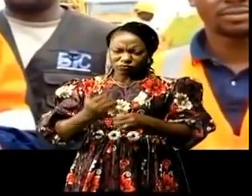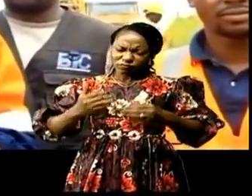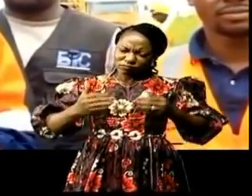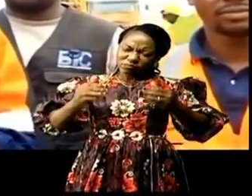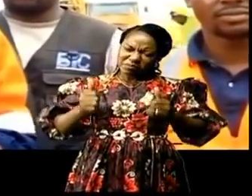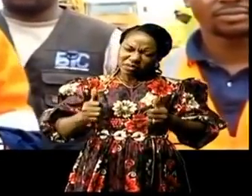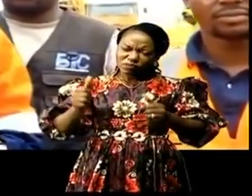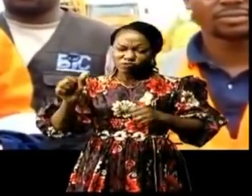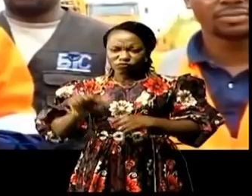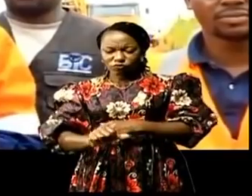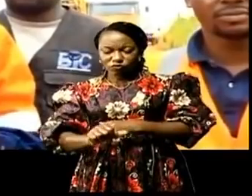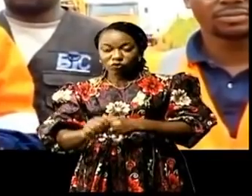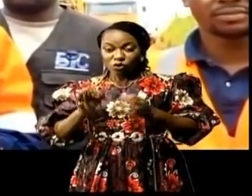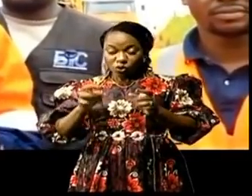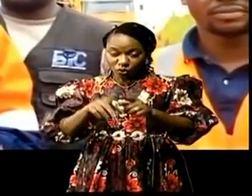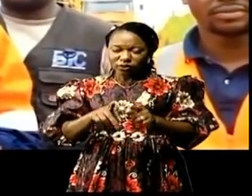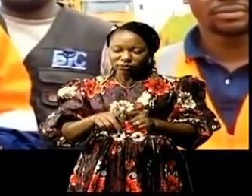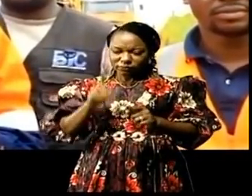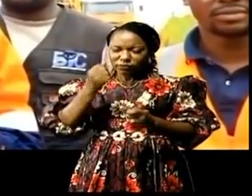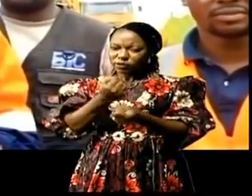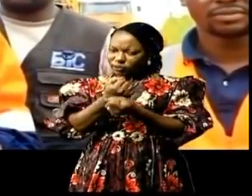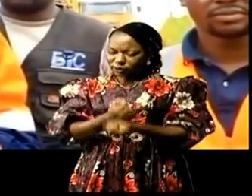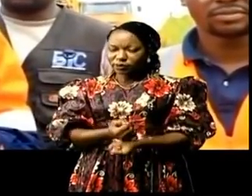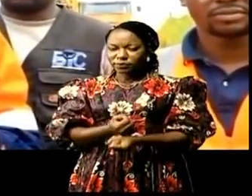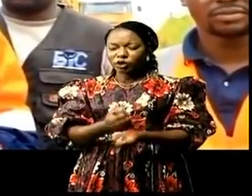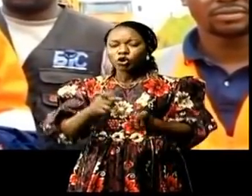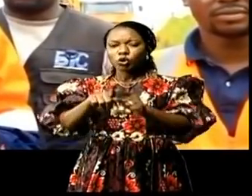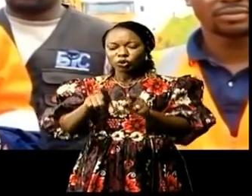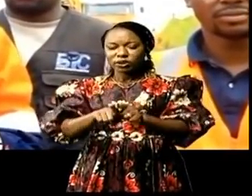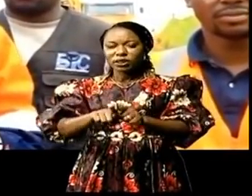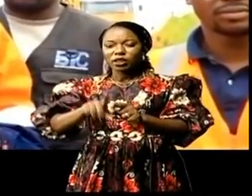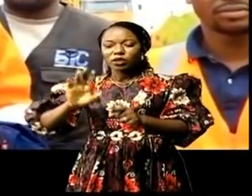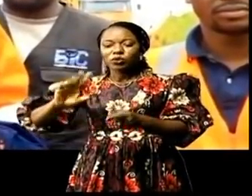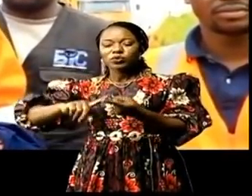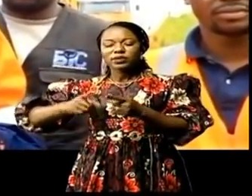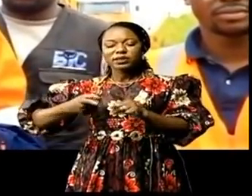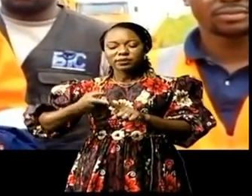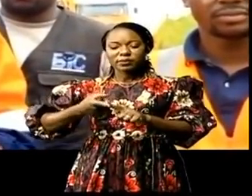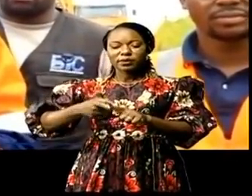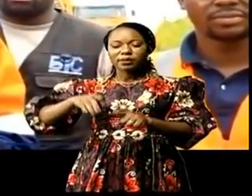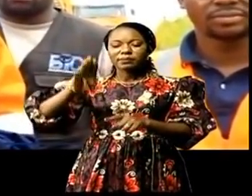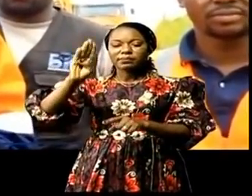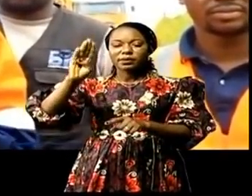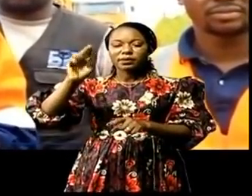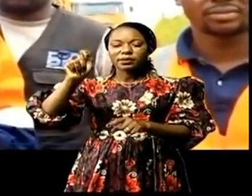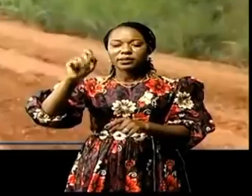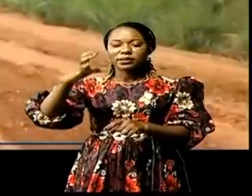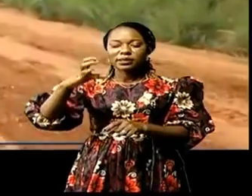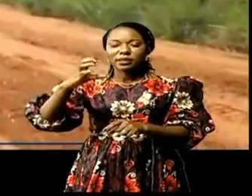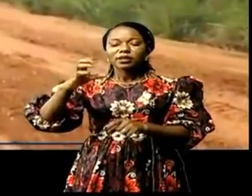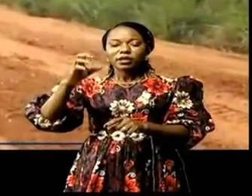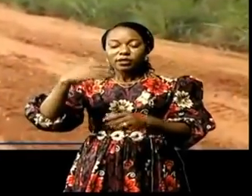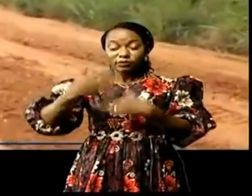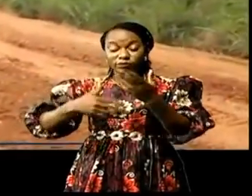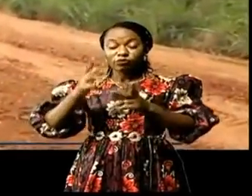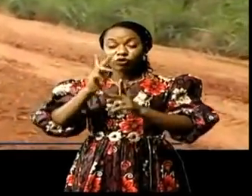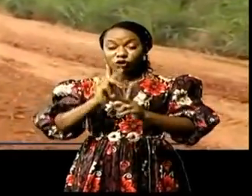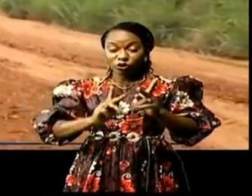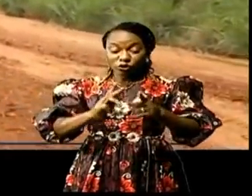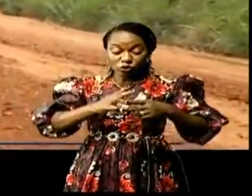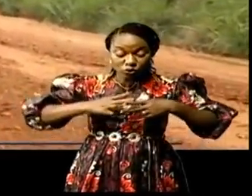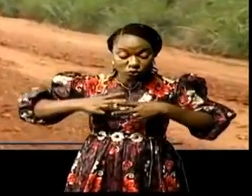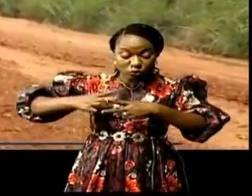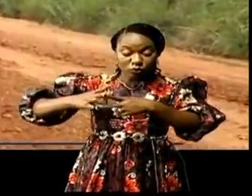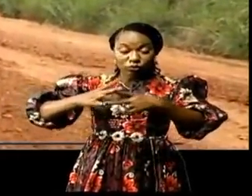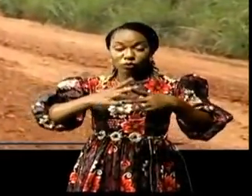en régie et avec nos amis de BTC qui sont en train de faire le contrôle. Nous venons de voir